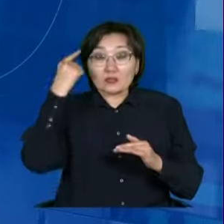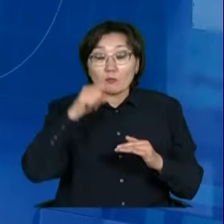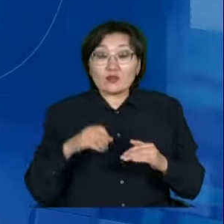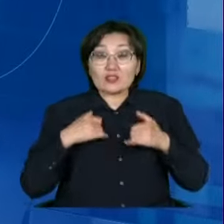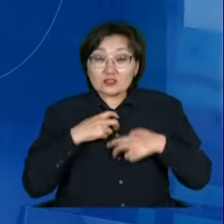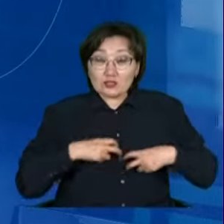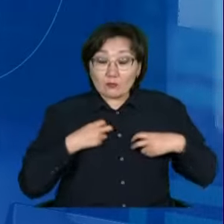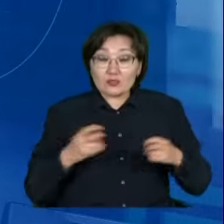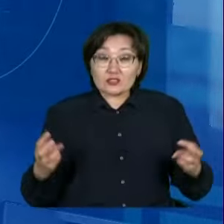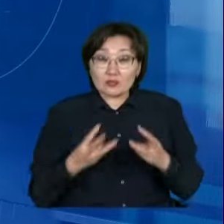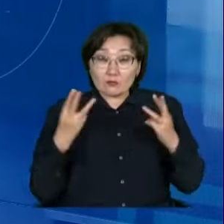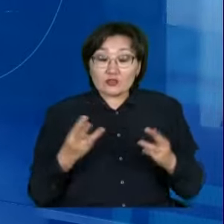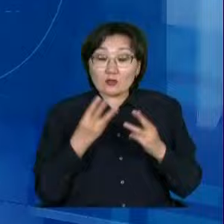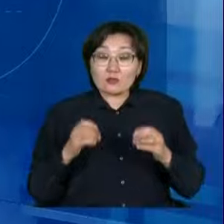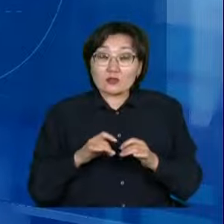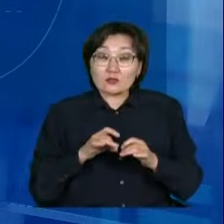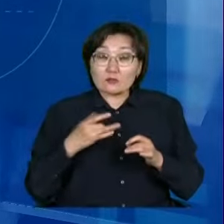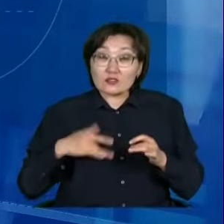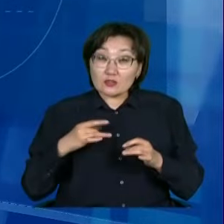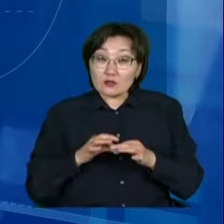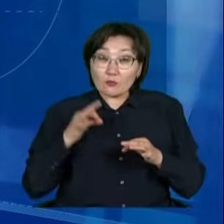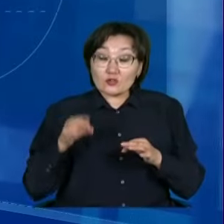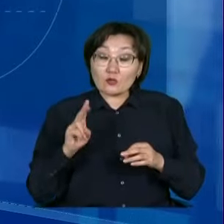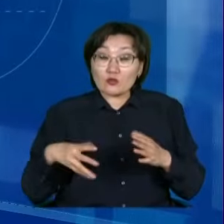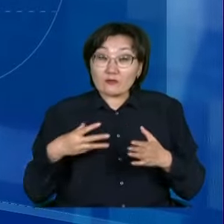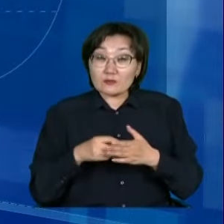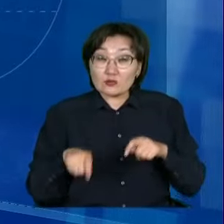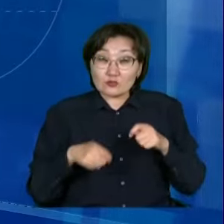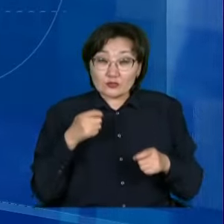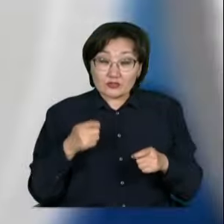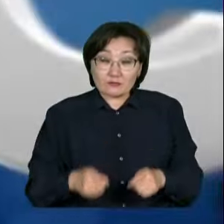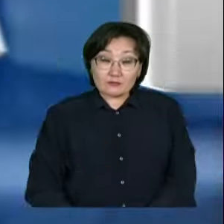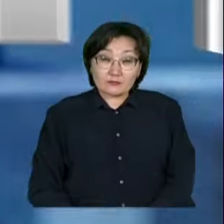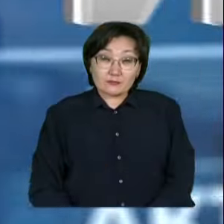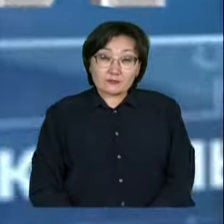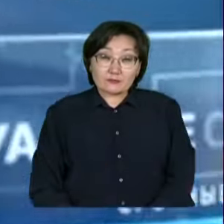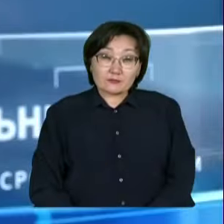при пожаре в Жамбылской области. Кто возместит ущерб? Подробности в выпуске.